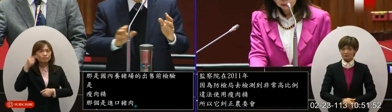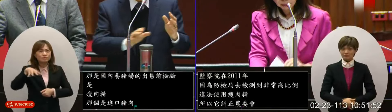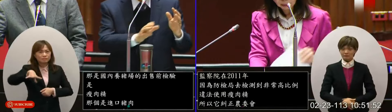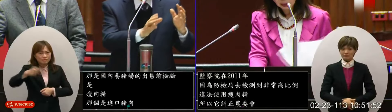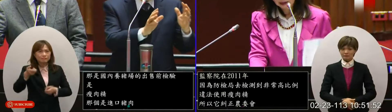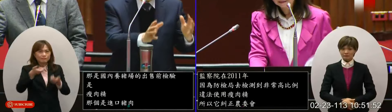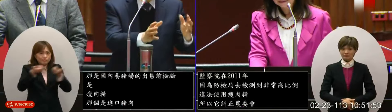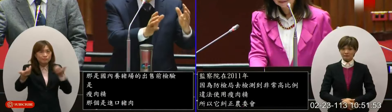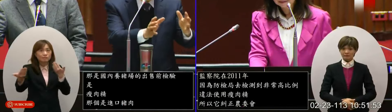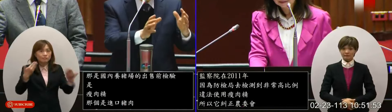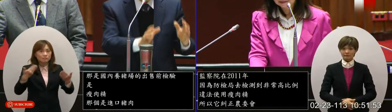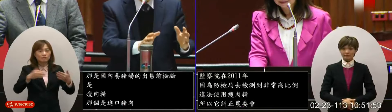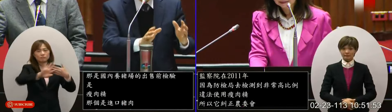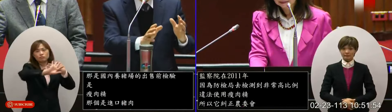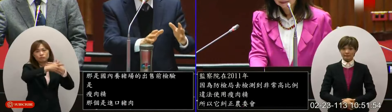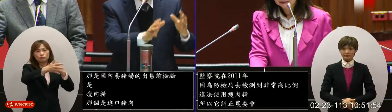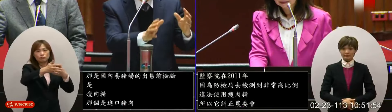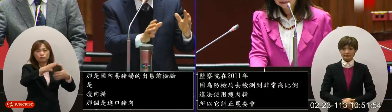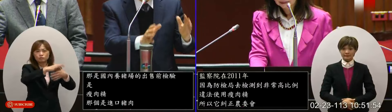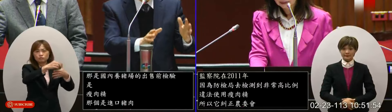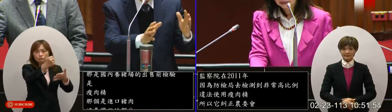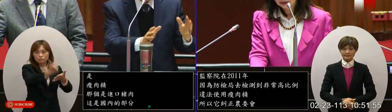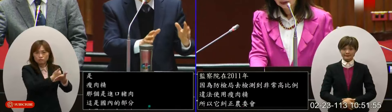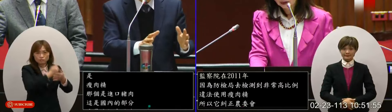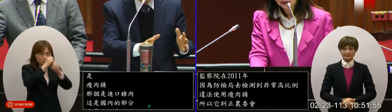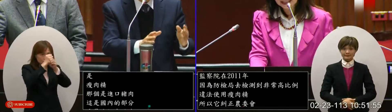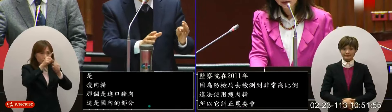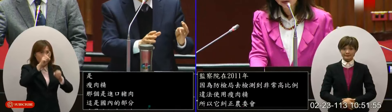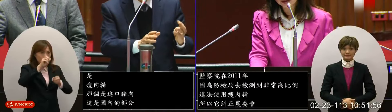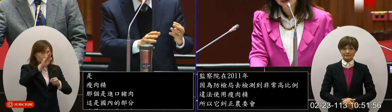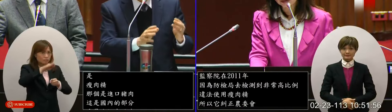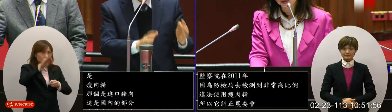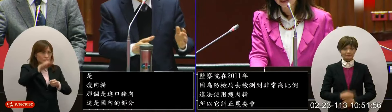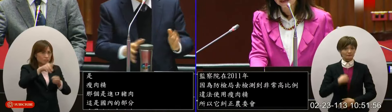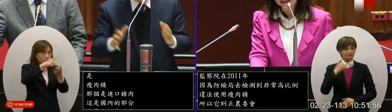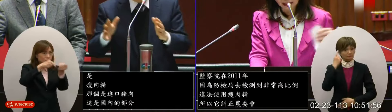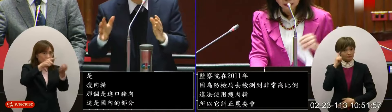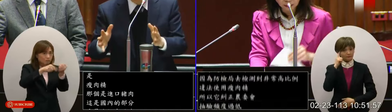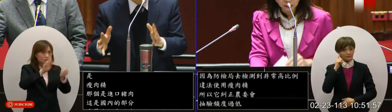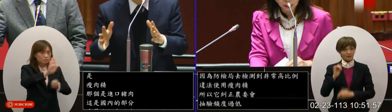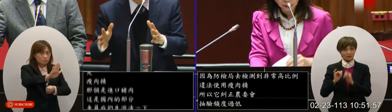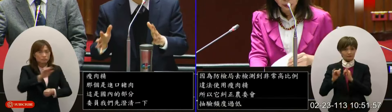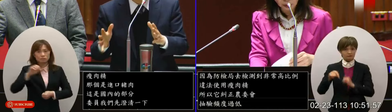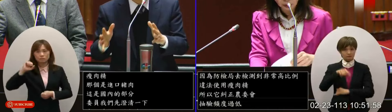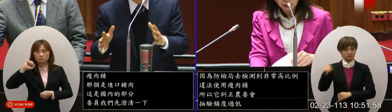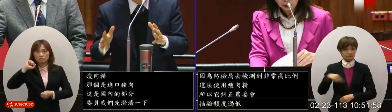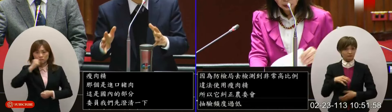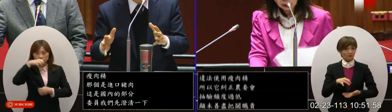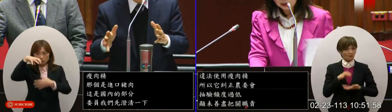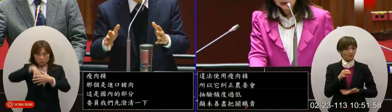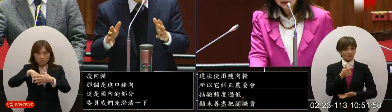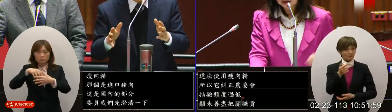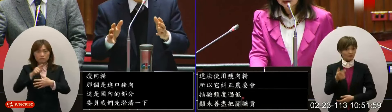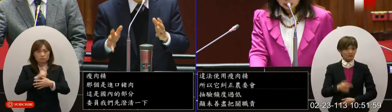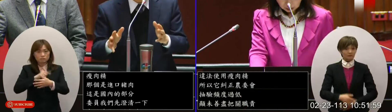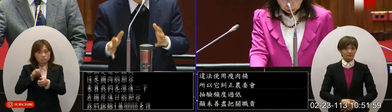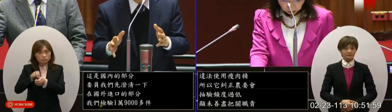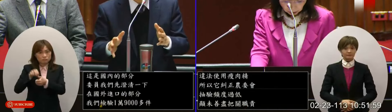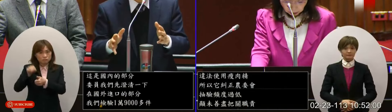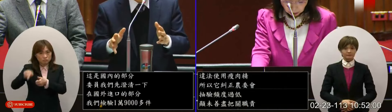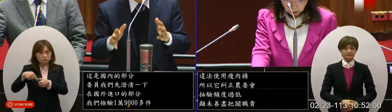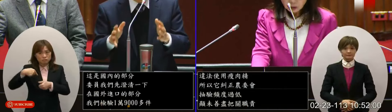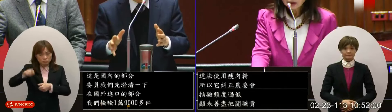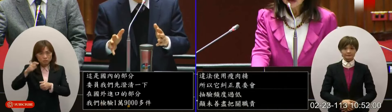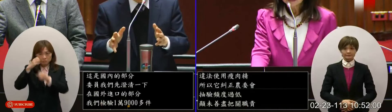清一下，在国外进口的部分，我们检验了19000多件， 我讲都是国人在。 那国内的产品的部分，我们有去检